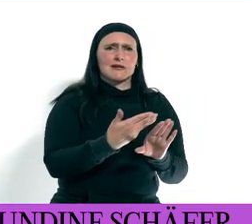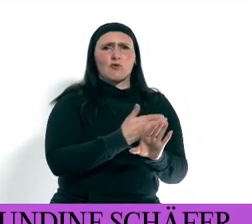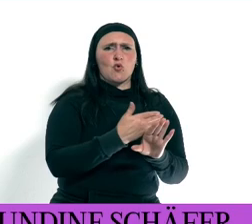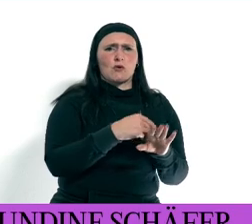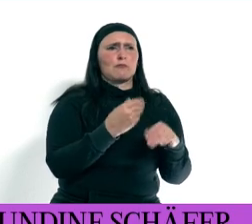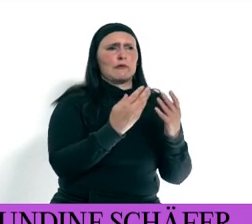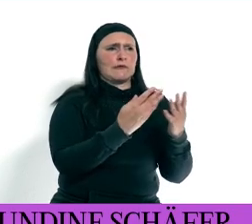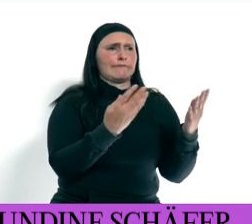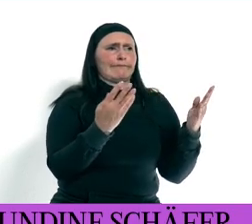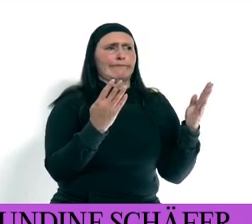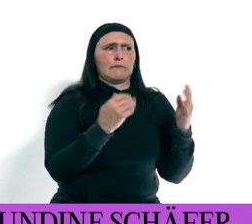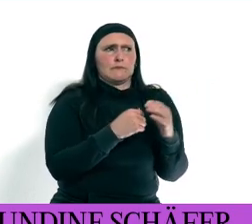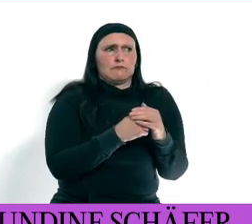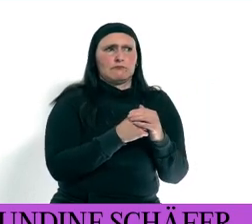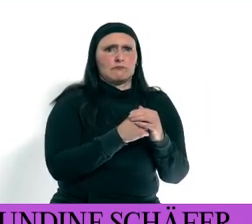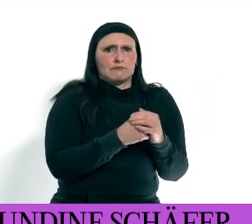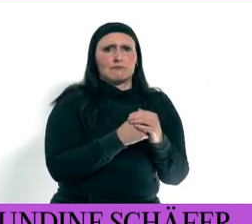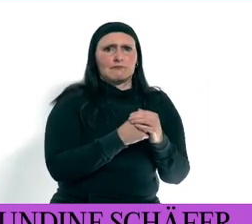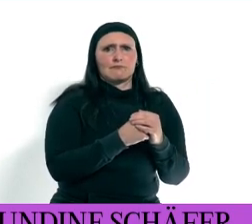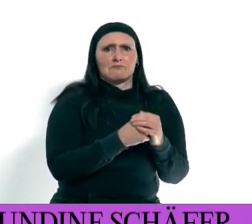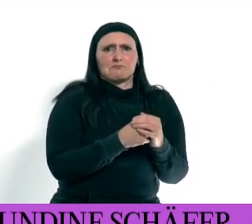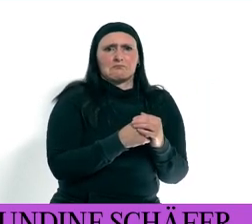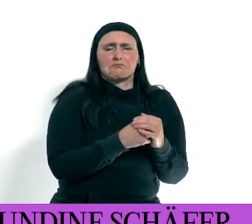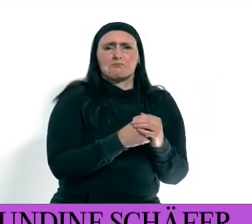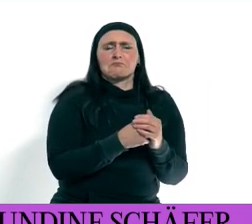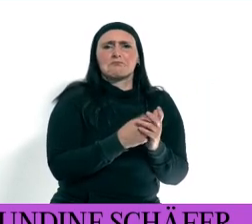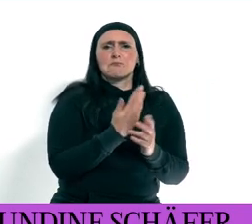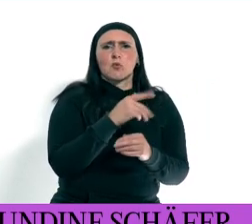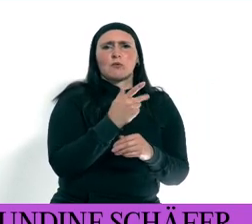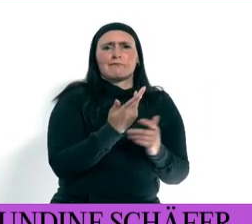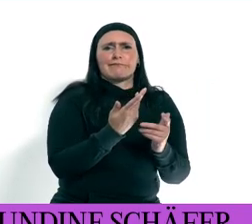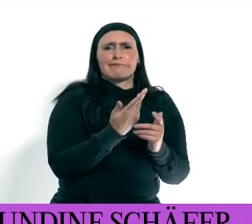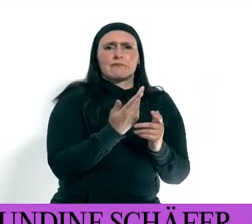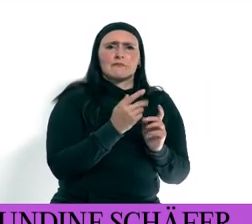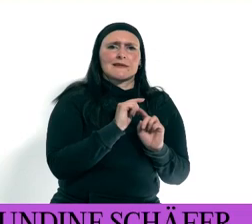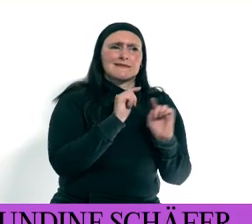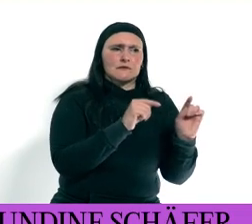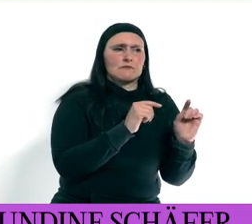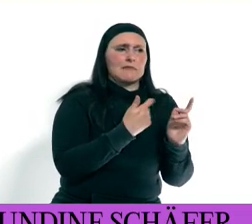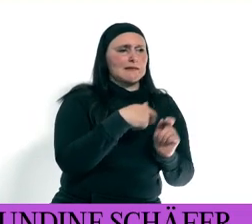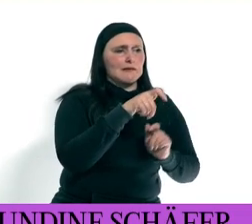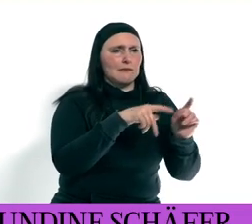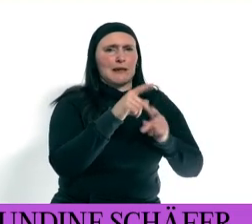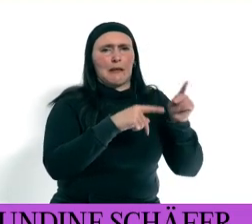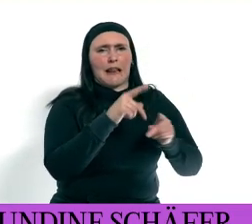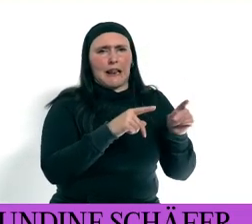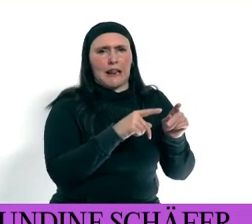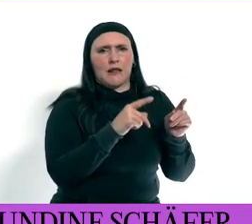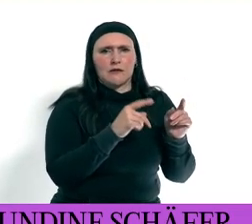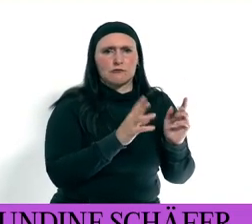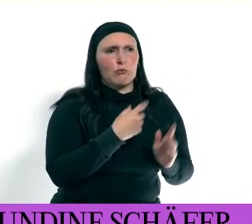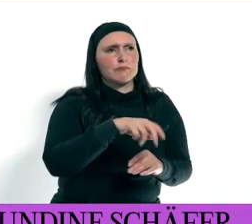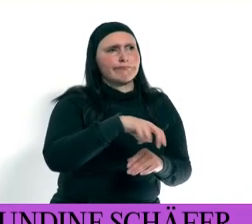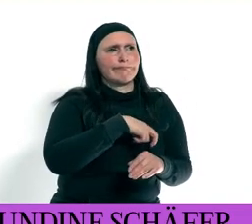was a place to Denn als ihr das gründete, wolltet ihr ja nicht nur eine Vitrine schaffen, ein Schaufenster für die Welt, sondern ihr wolltet einen Raum haben, den